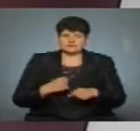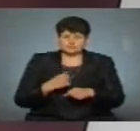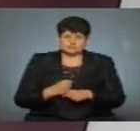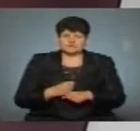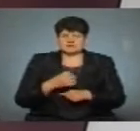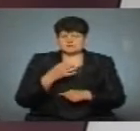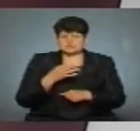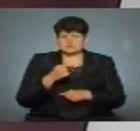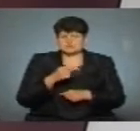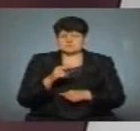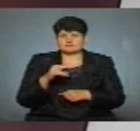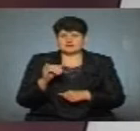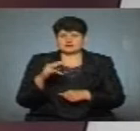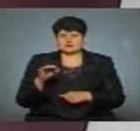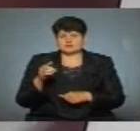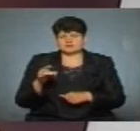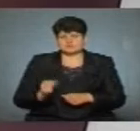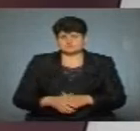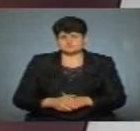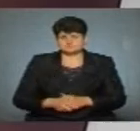повідомили про підозру, розповіла Лесі Гурецька.